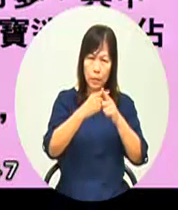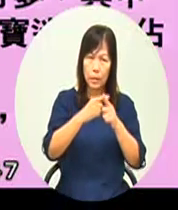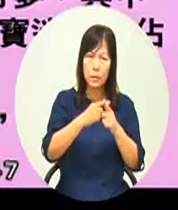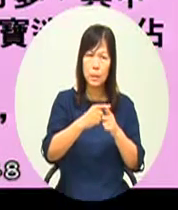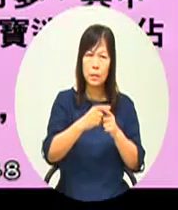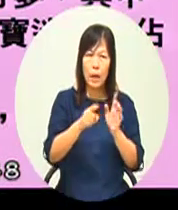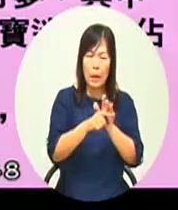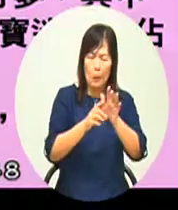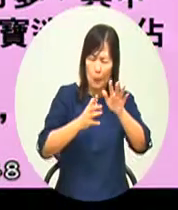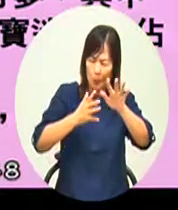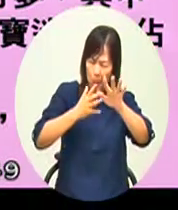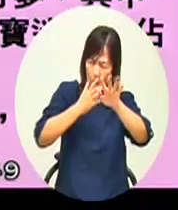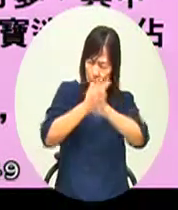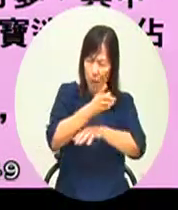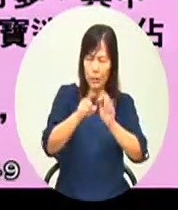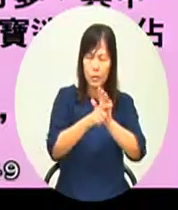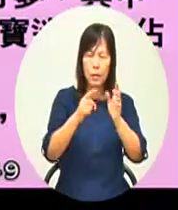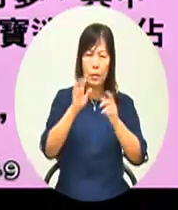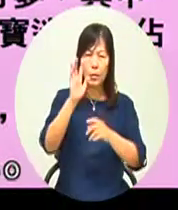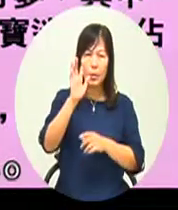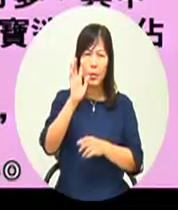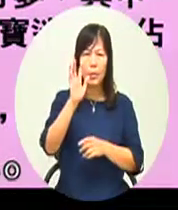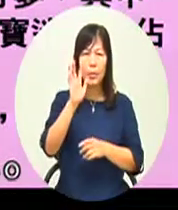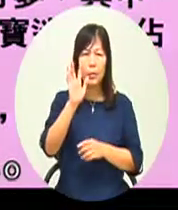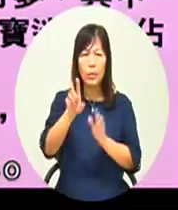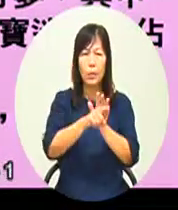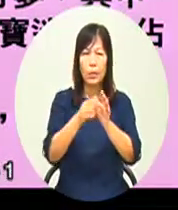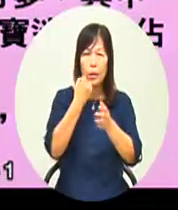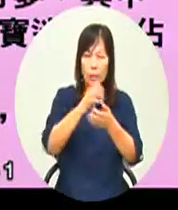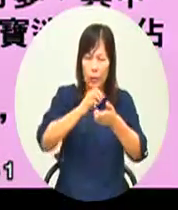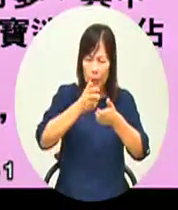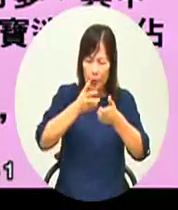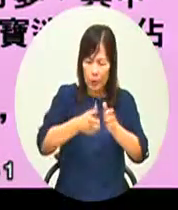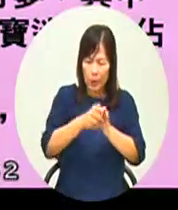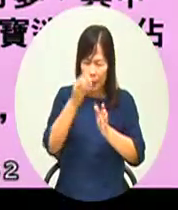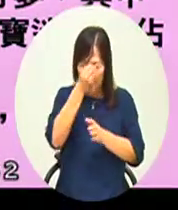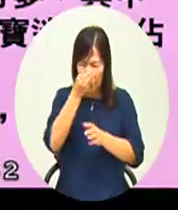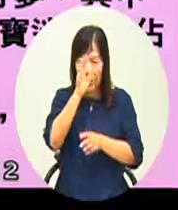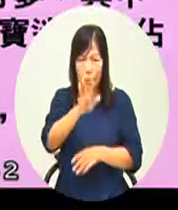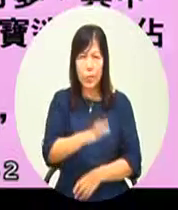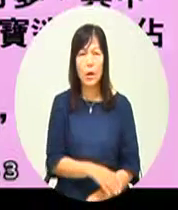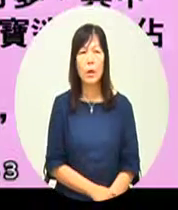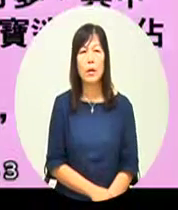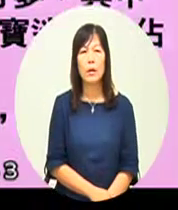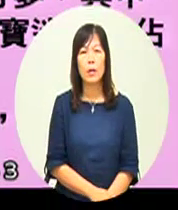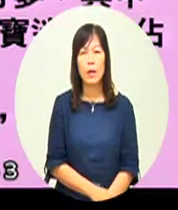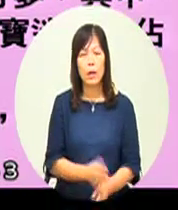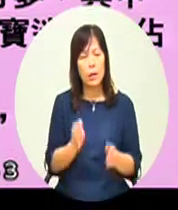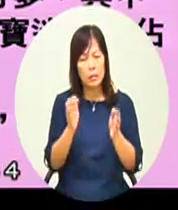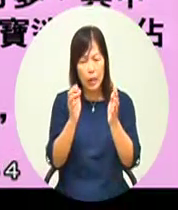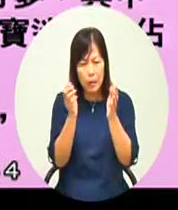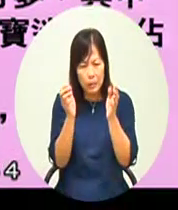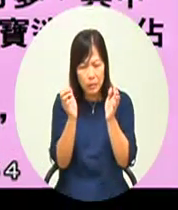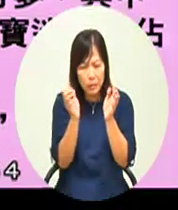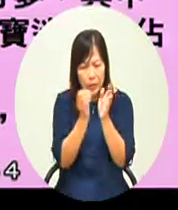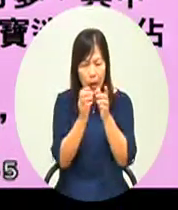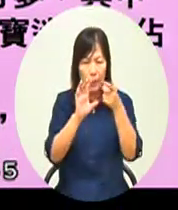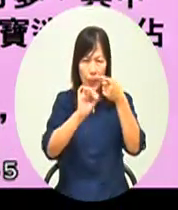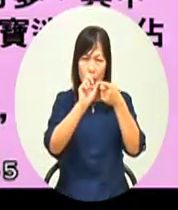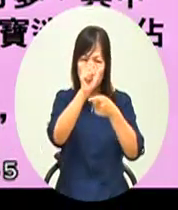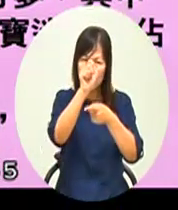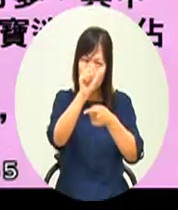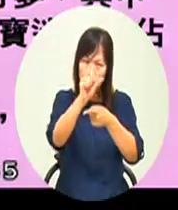非常超级的激情的，重度的宝迷啊哈，那占了将近50%。那本席